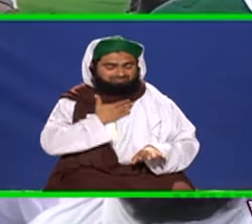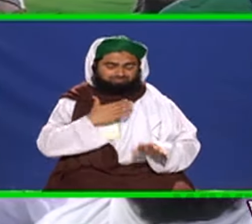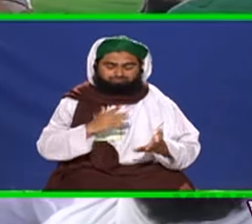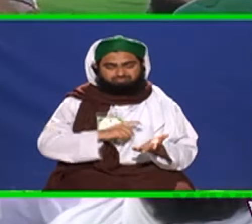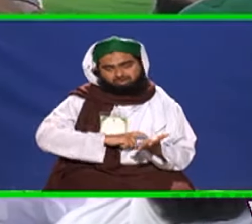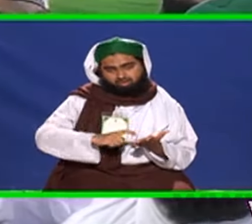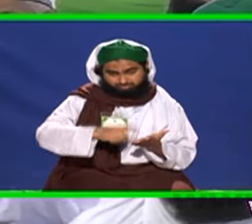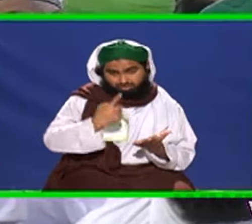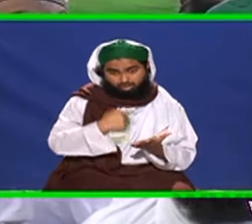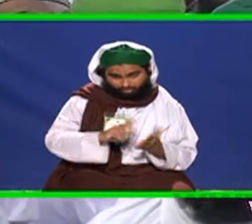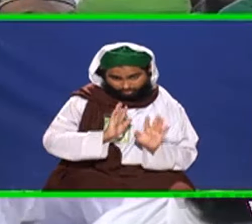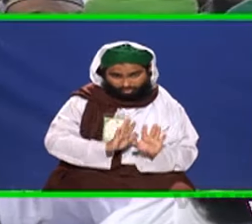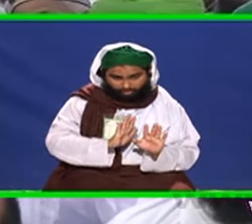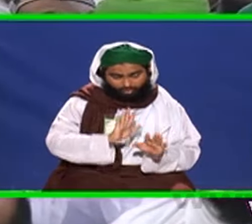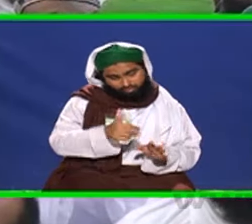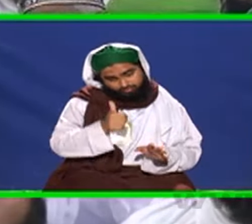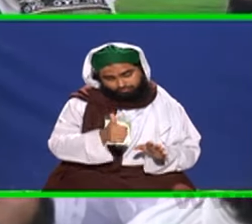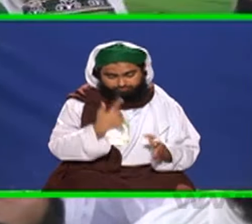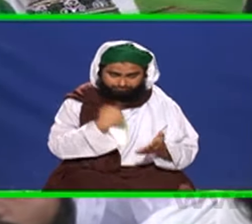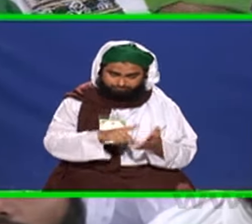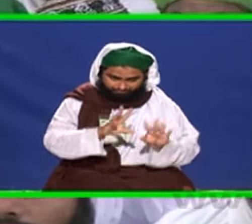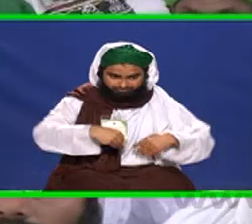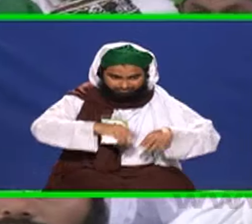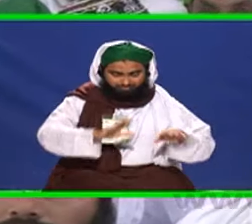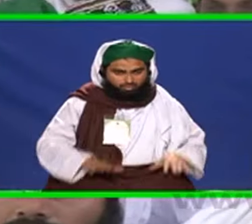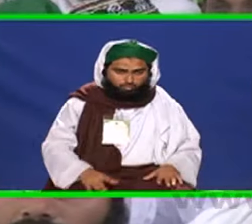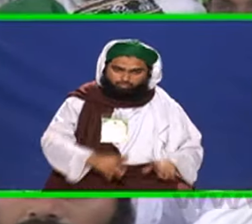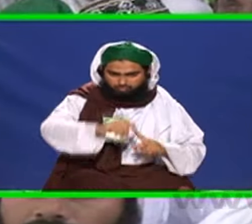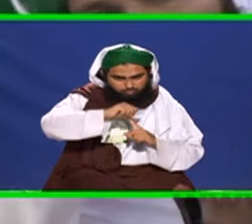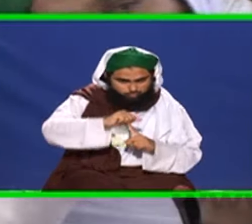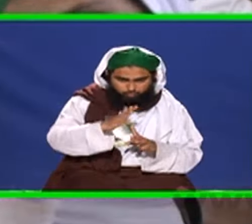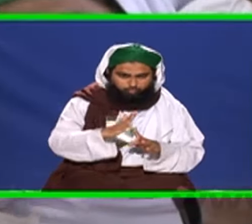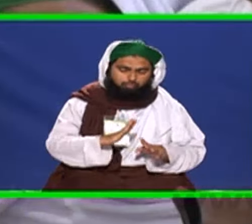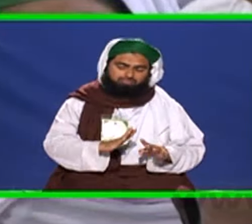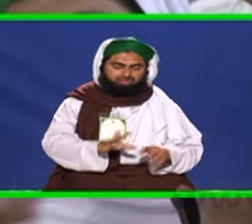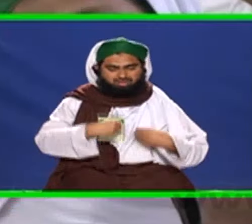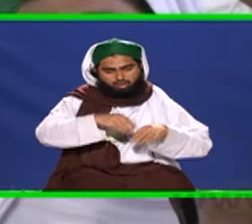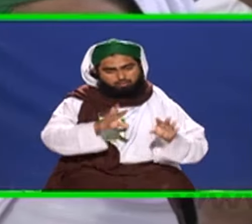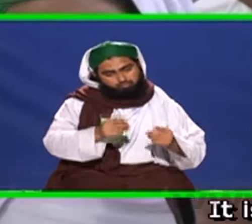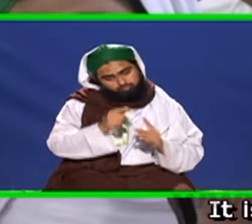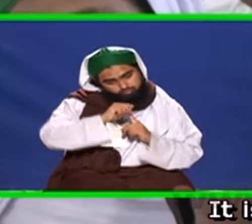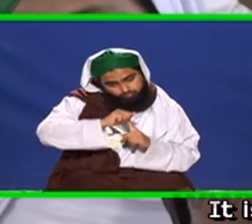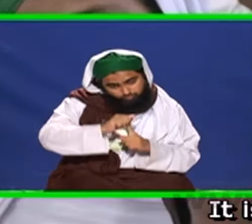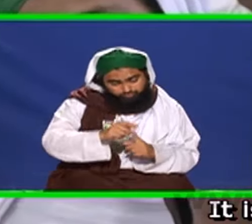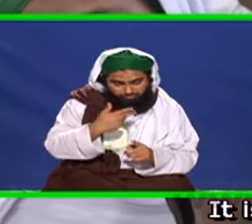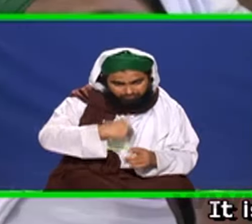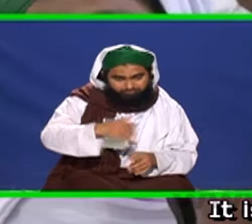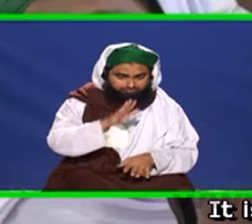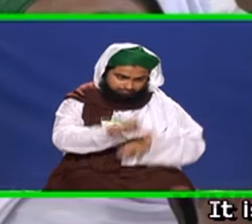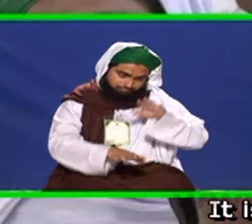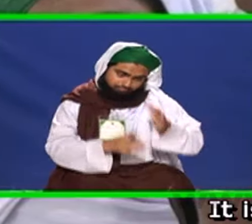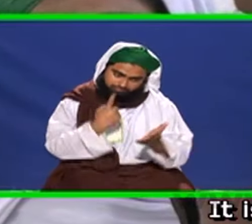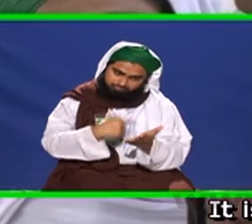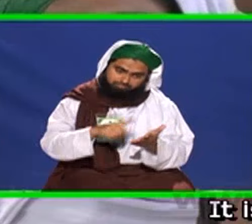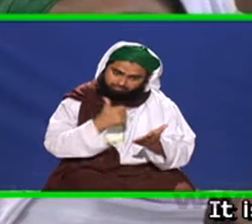بار بار اپنے قدم کے نیچے سبز رنگ آتا ہے تو ذرا طبیعت کو اچھا نہیں لگتا. ویسا ہے جائز, ہے جائز, یہ ضروری کہ ہر جائز کام